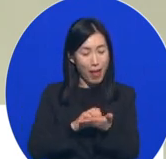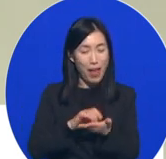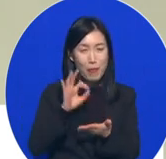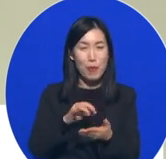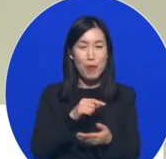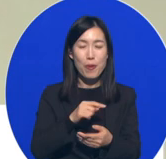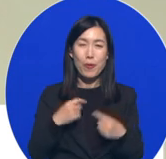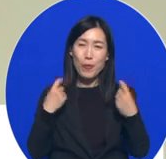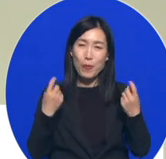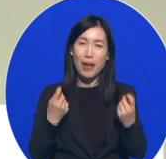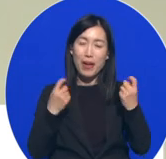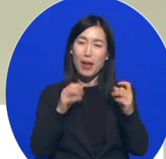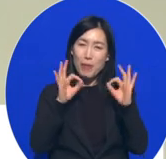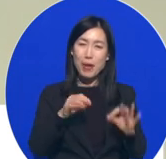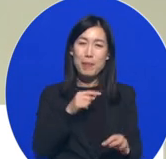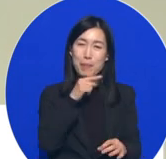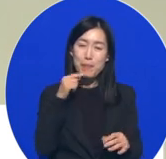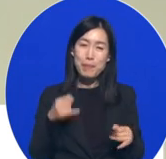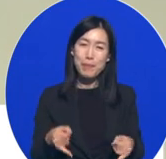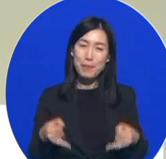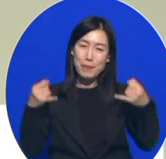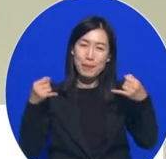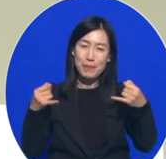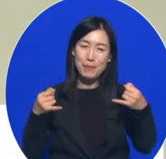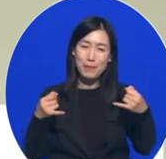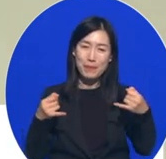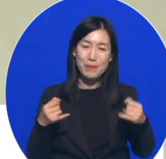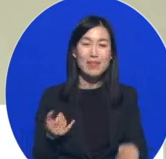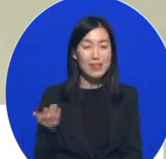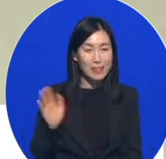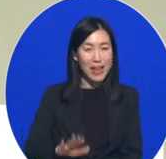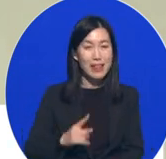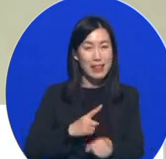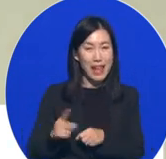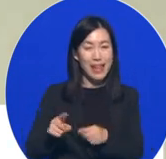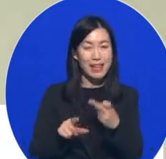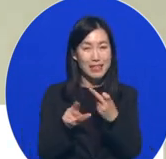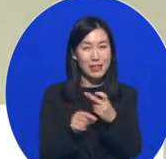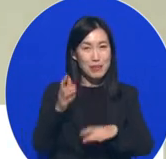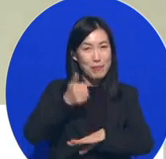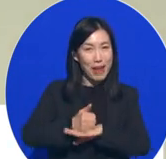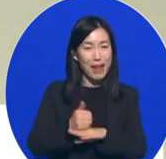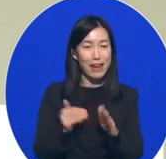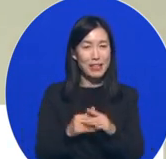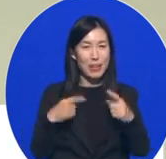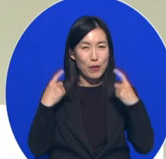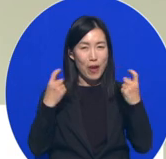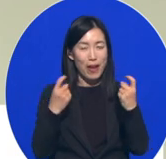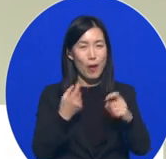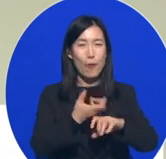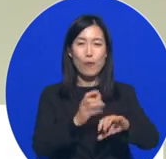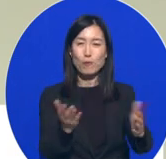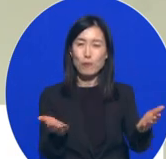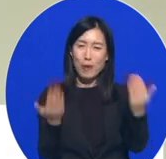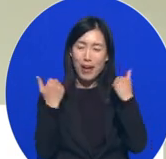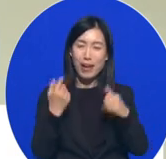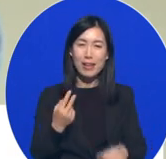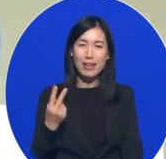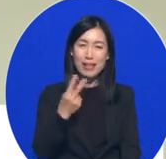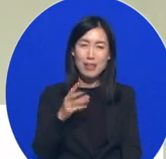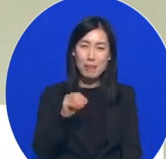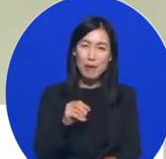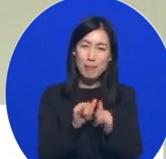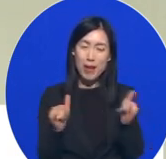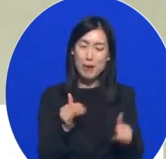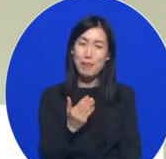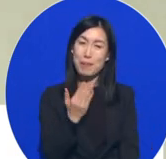관광 산업 자체로서는 상당한 적자라고 볼 수 있죠 그 내년 연말까지 2천만을 과연 할 수 있을까